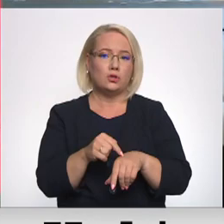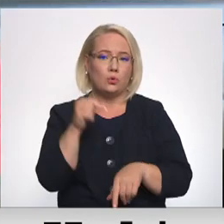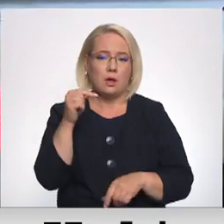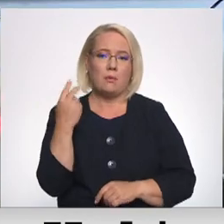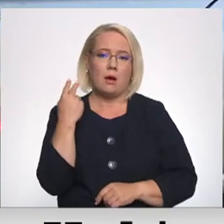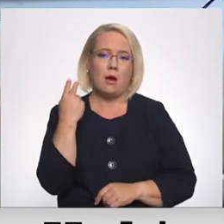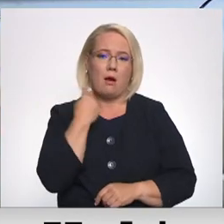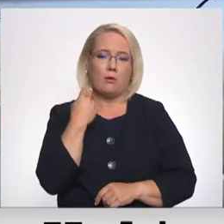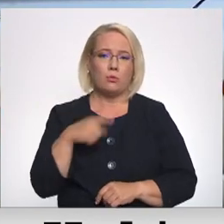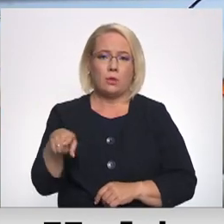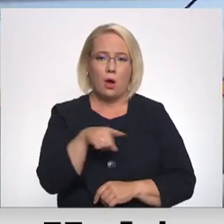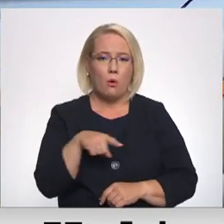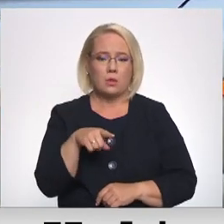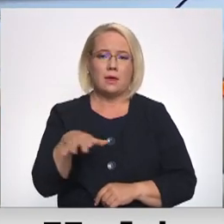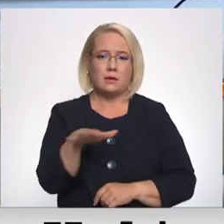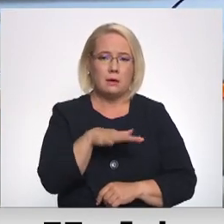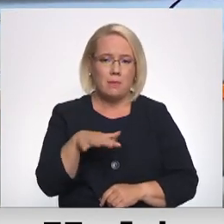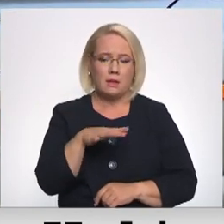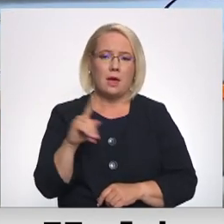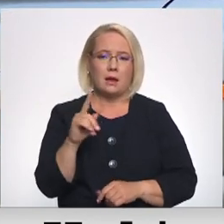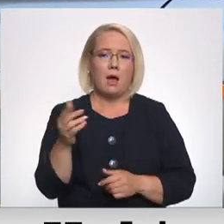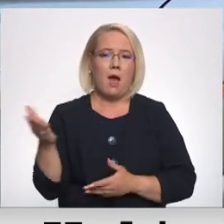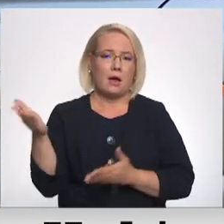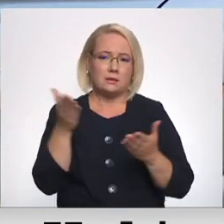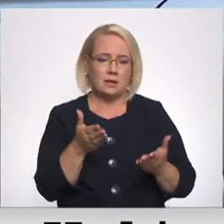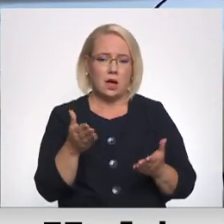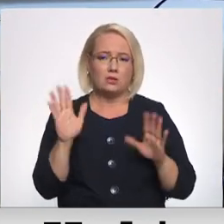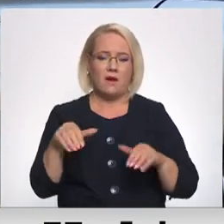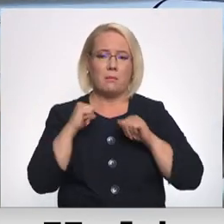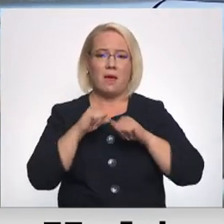britu tautai, ģimenei tad ir aicināts un drīkst